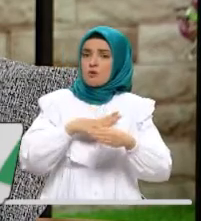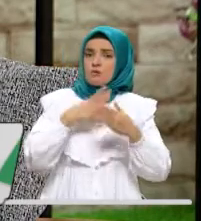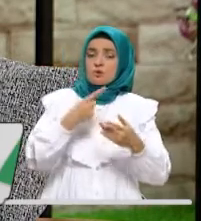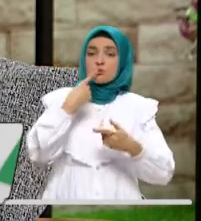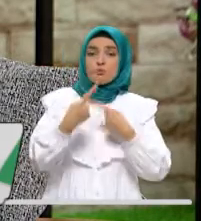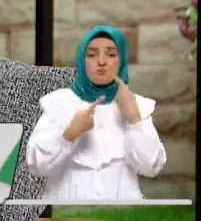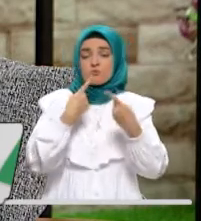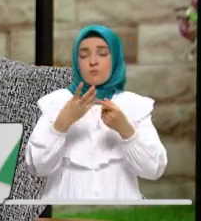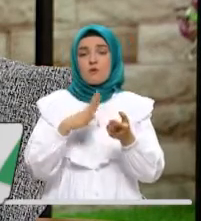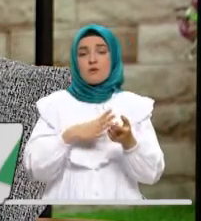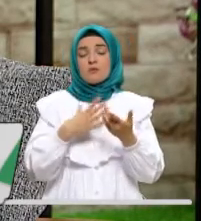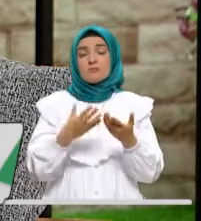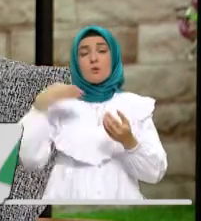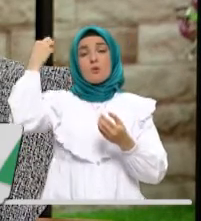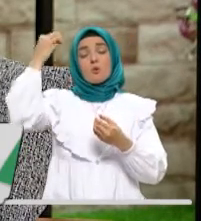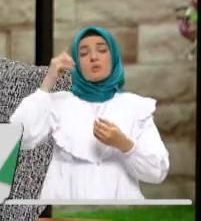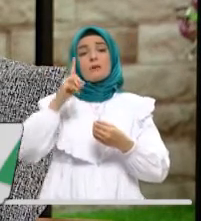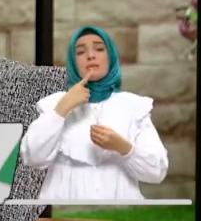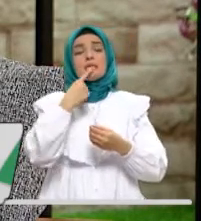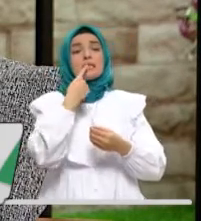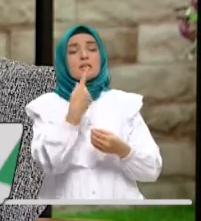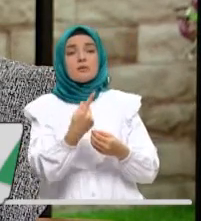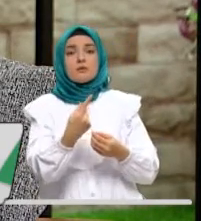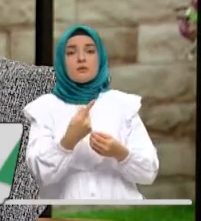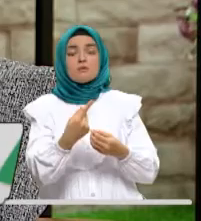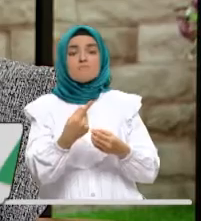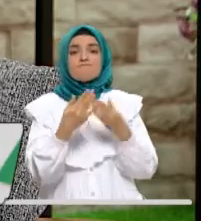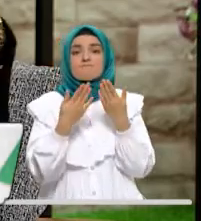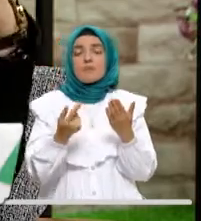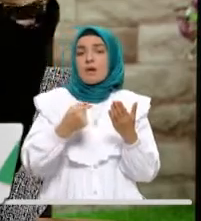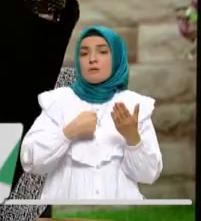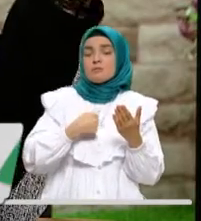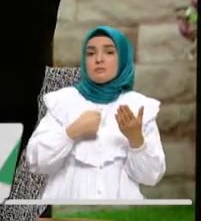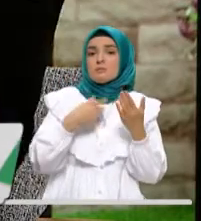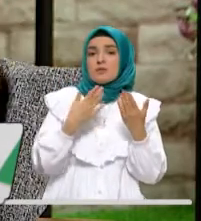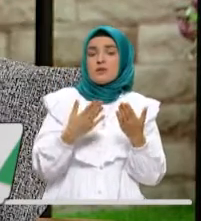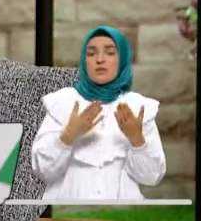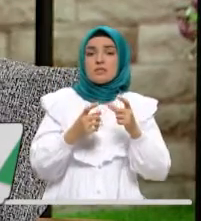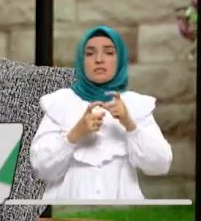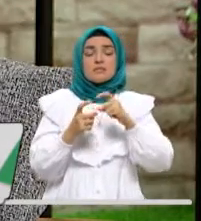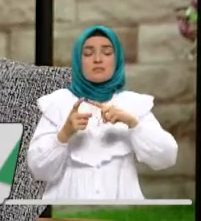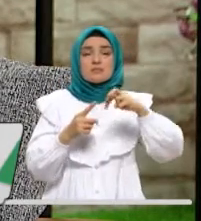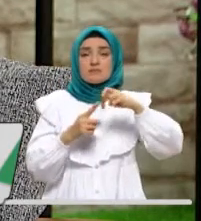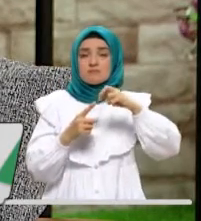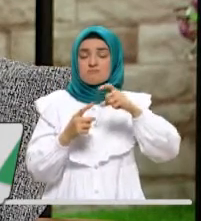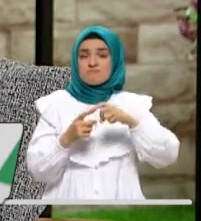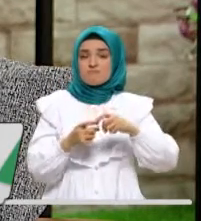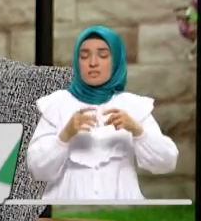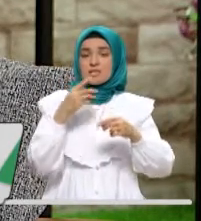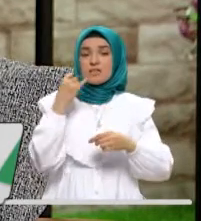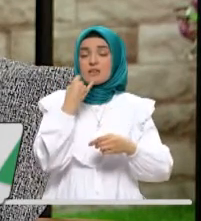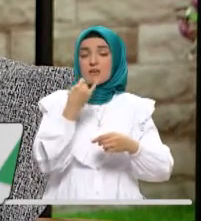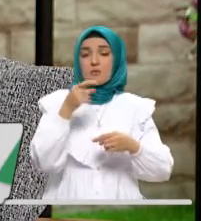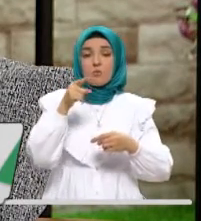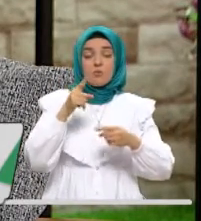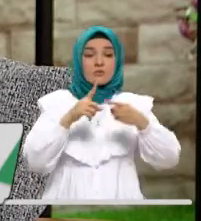da işte koskoca hani hocalardan bir tanesi çıkıyor diyor ki efendim ben işte bilmem nereye Sırp ziyaretimde, Sırbistan'a gittiğimde oradaki bir